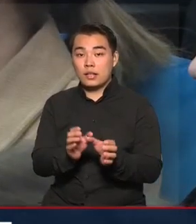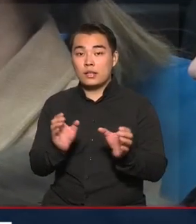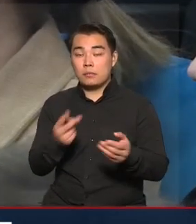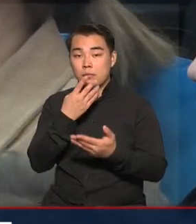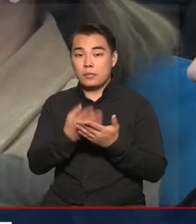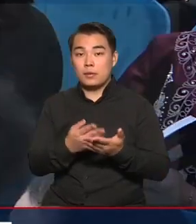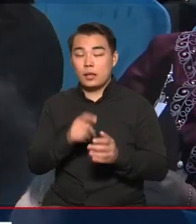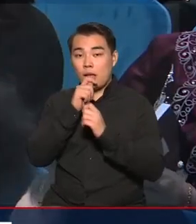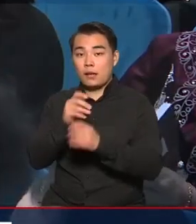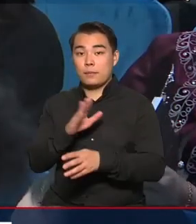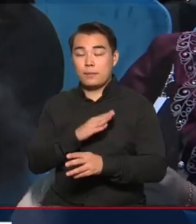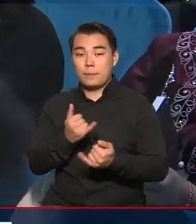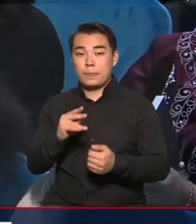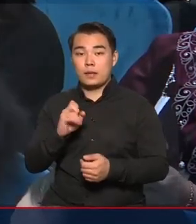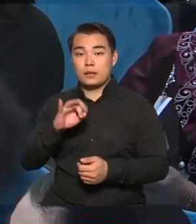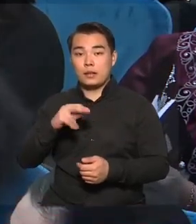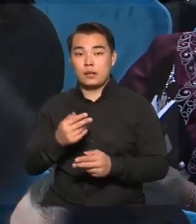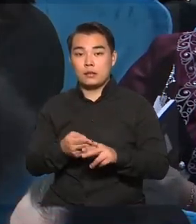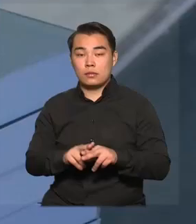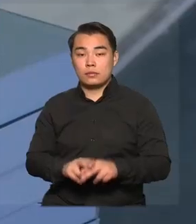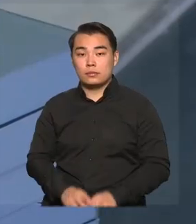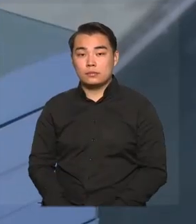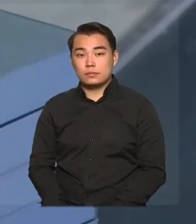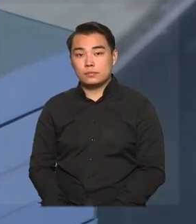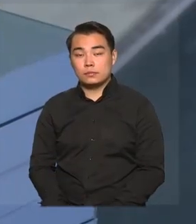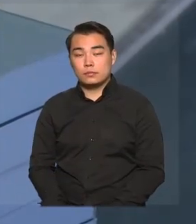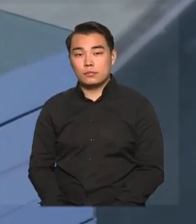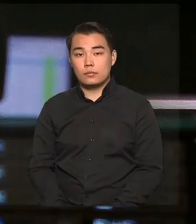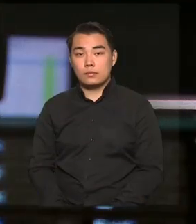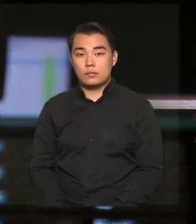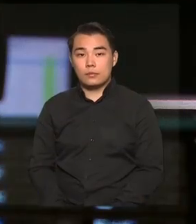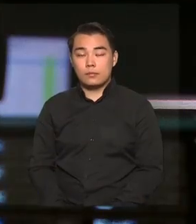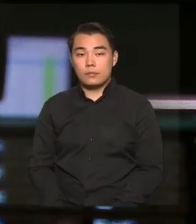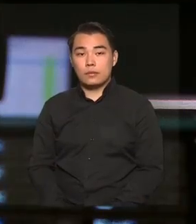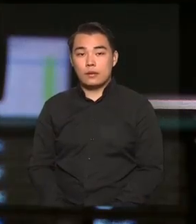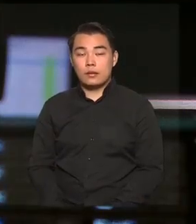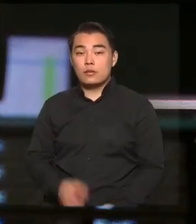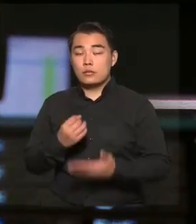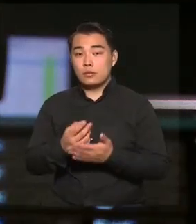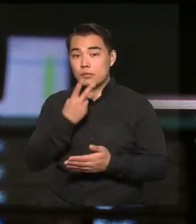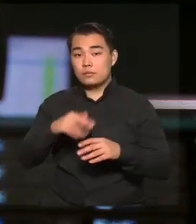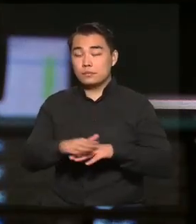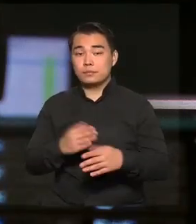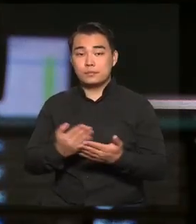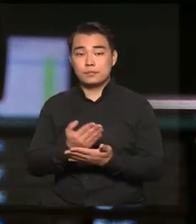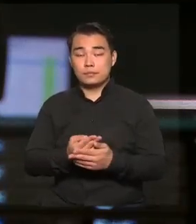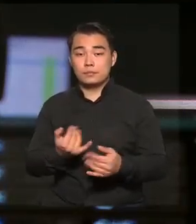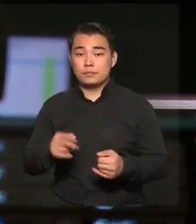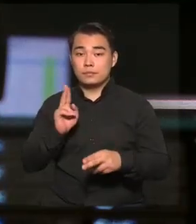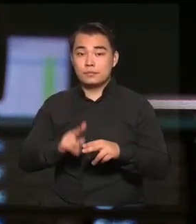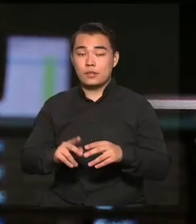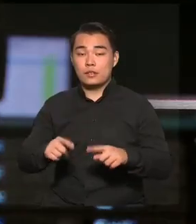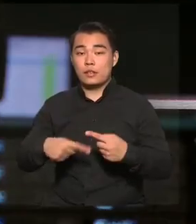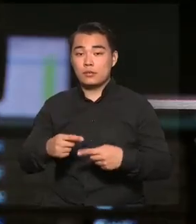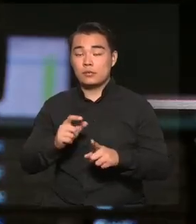ошақтарға сыйға тартылды. Жанел Өтеулі, Нұрдаулет Қарабаев, Жібек жолы. Құрметті көрермен, жаңа уақыт осымен тәмәм. Әрі